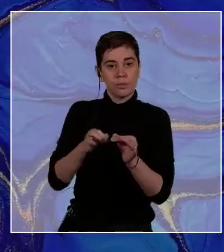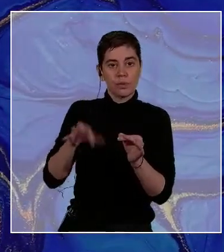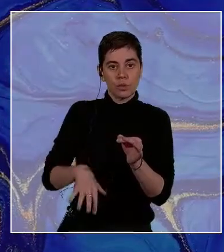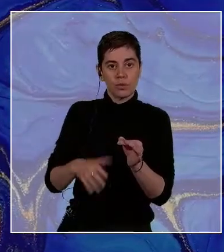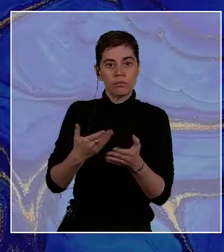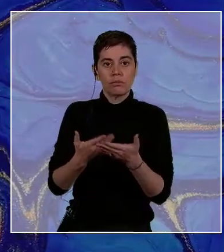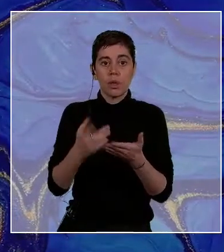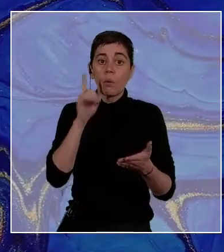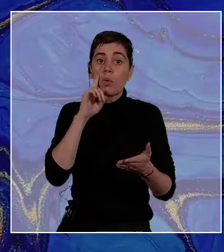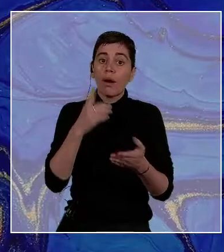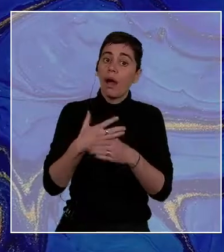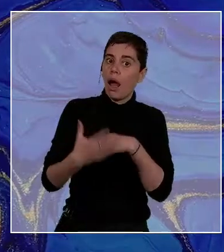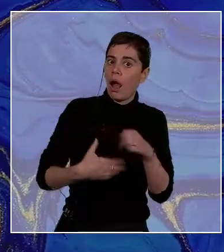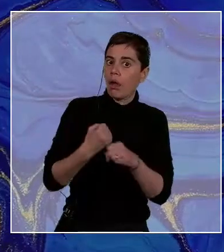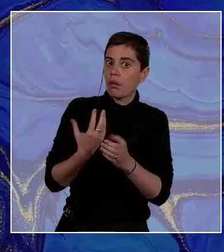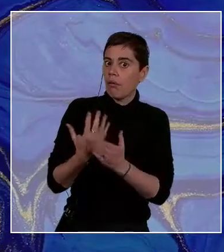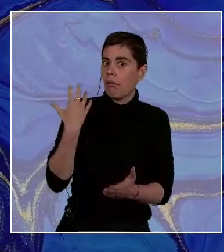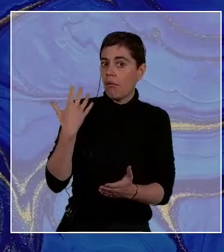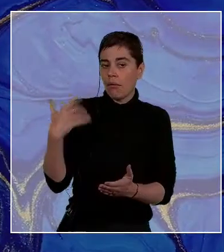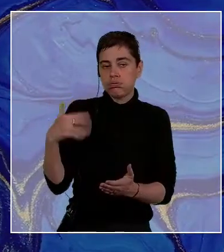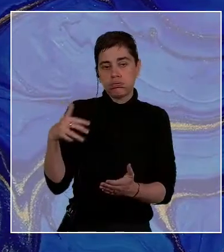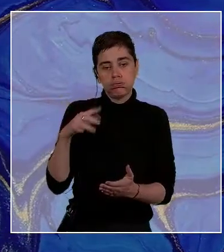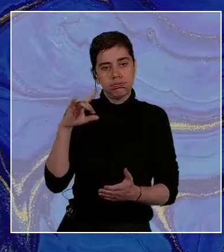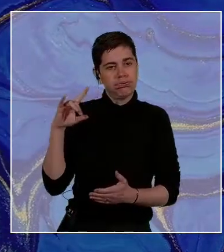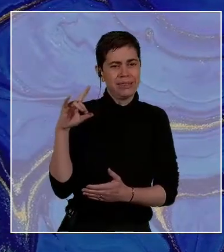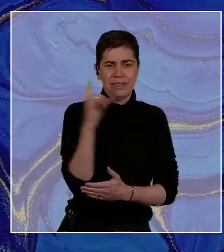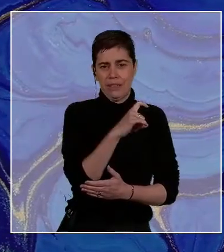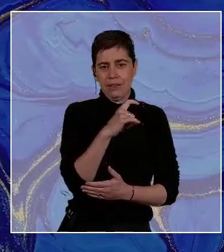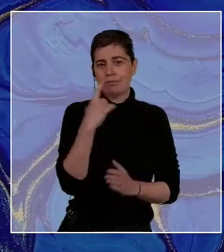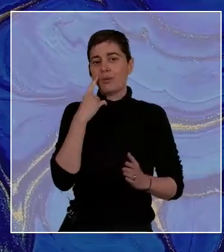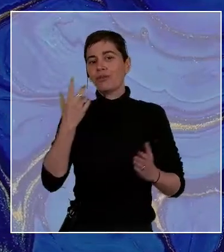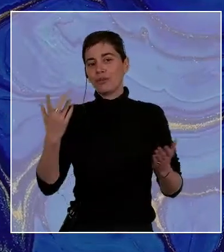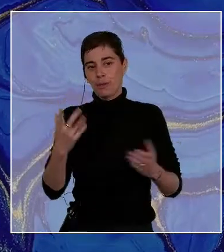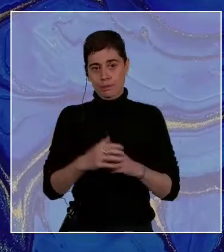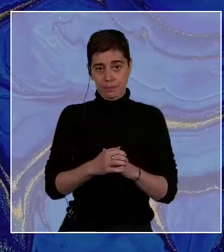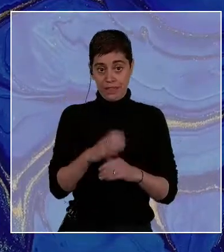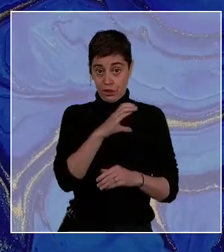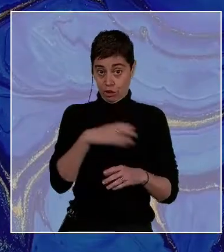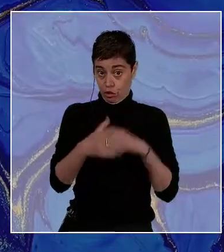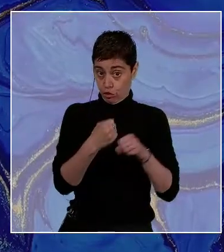été une année, bien entendu, extrêmement difficile. Je pense que dans 100 ans, lorsque